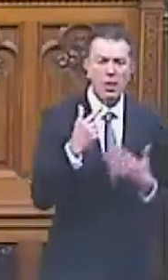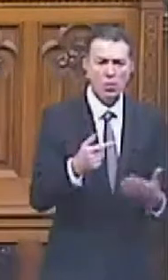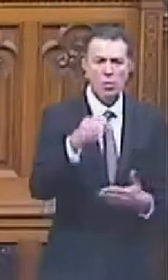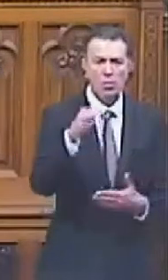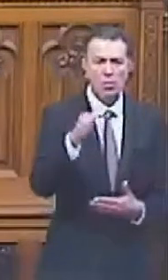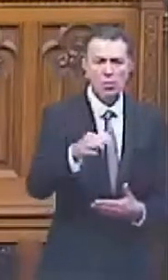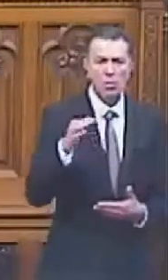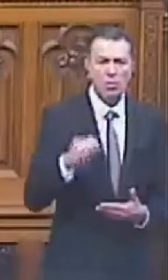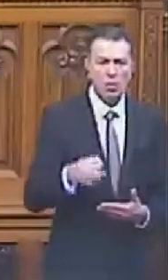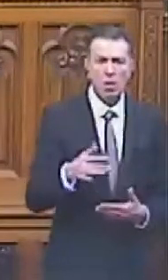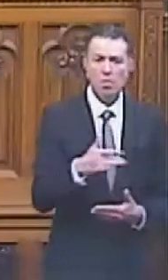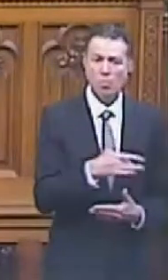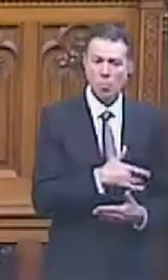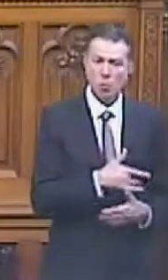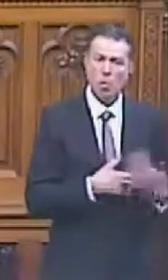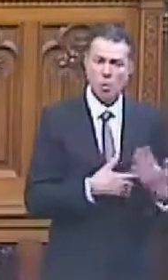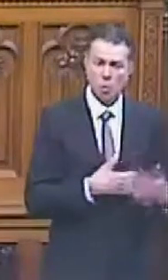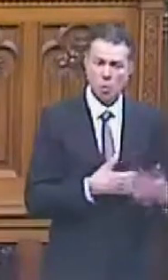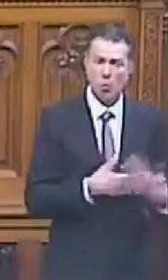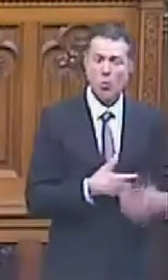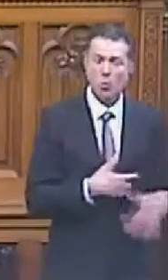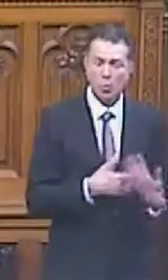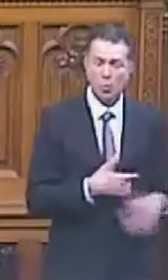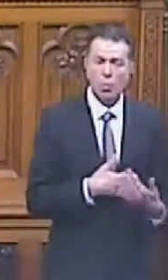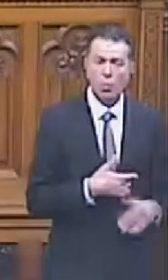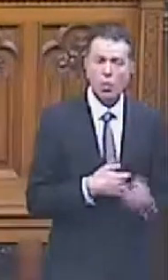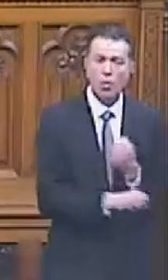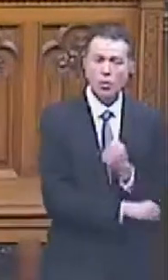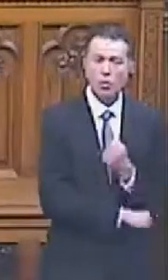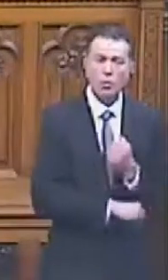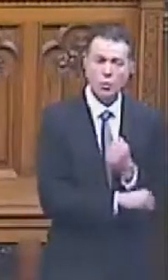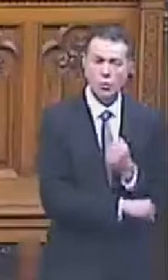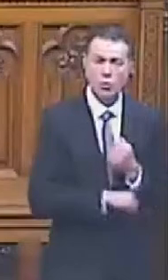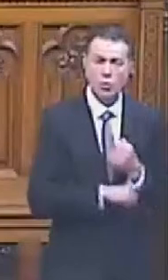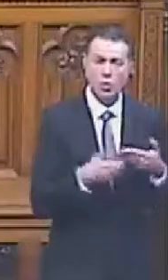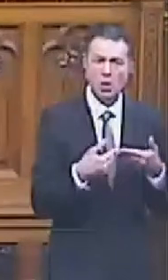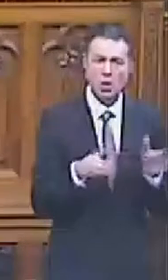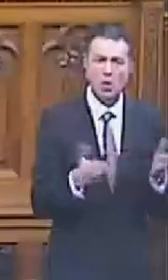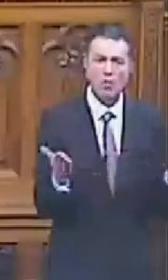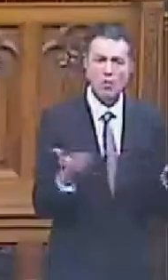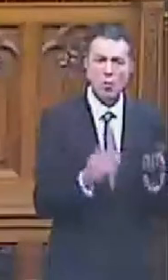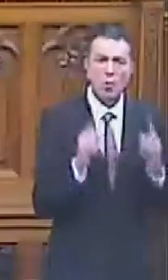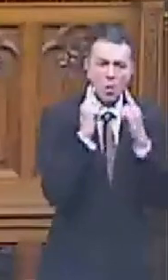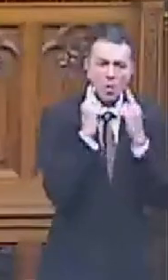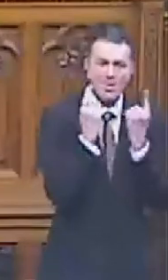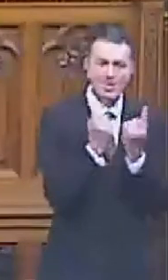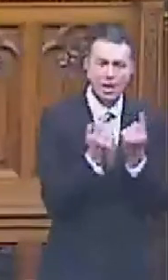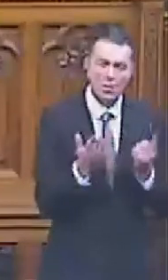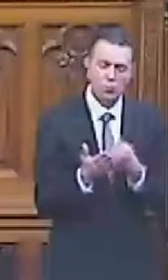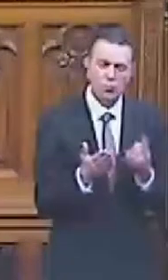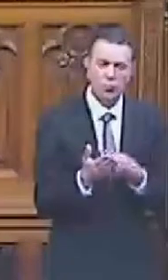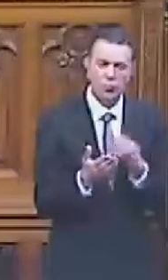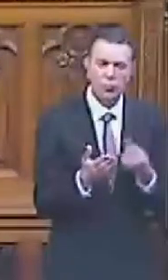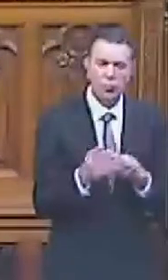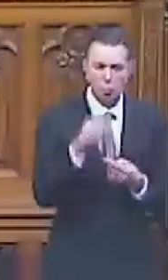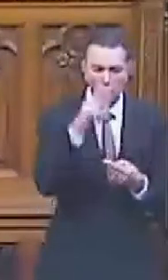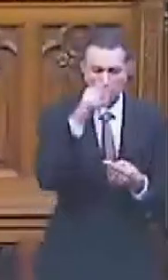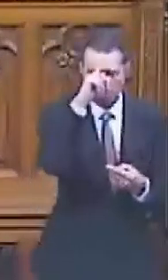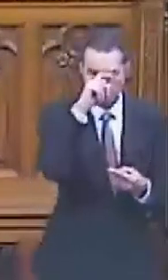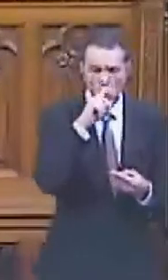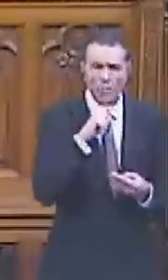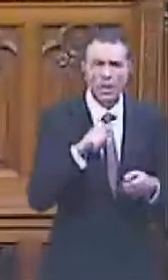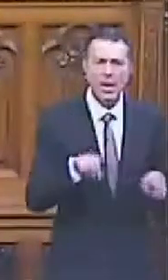Bürger, also eine beachtliche Zahl. Die Studie wurde veröffentlicht im Profil und wurde